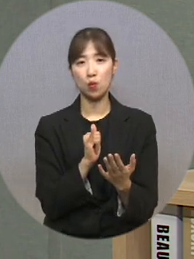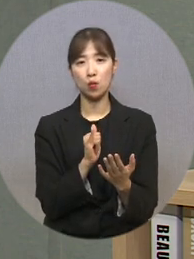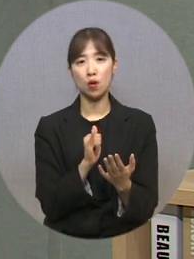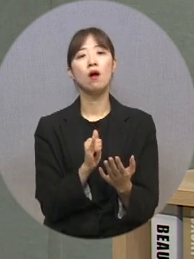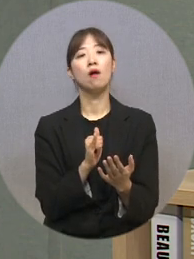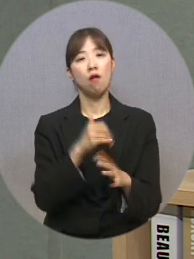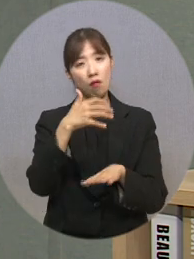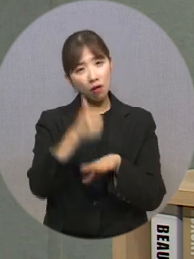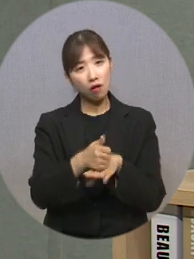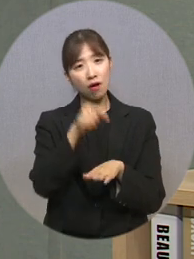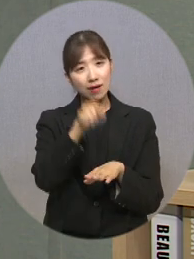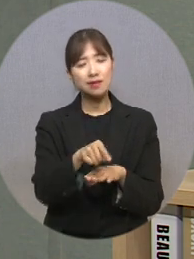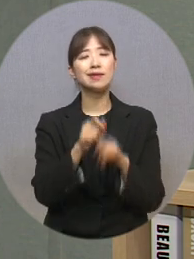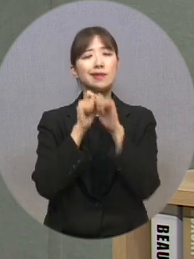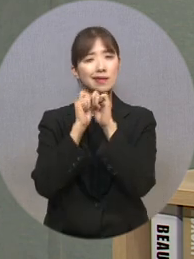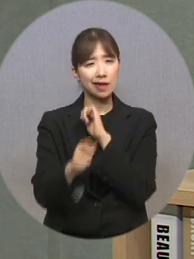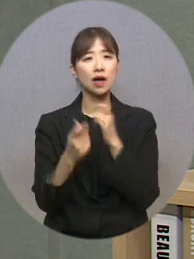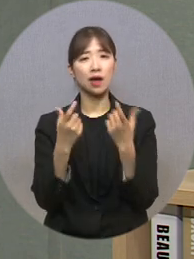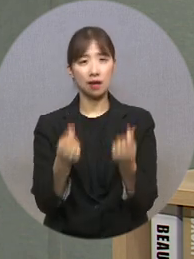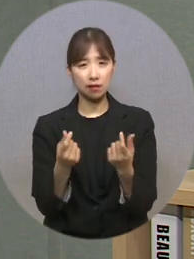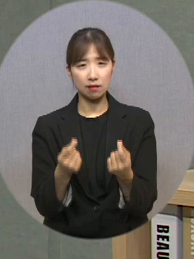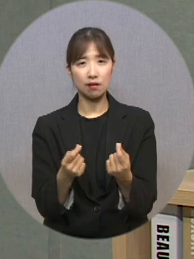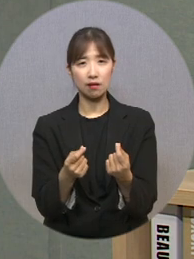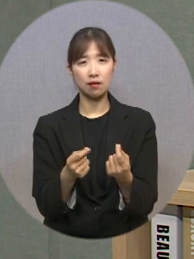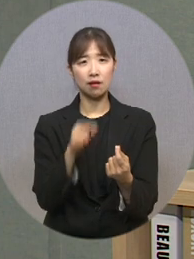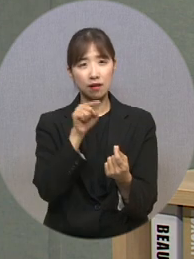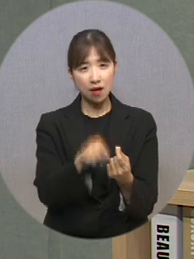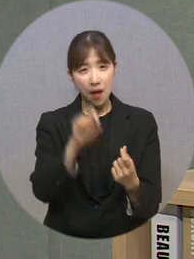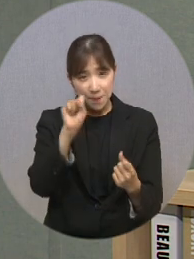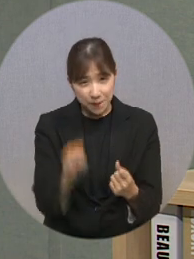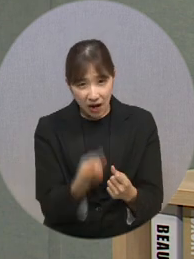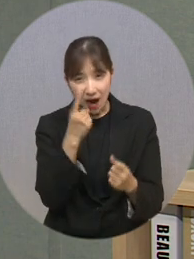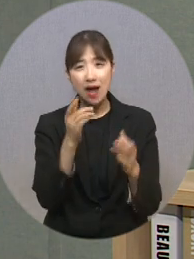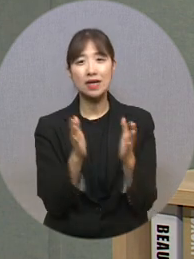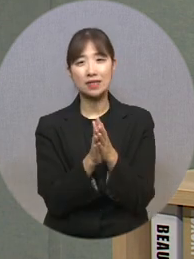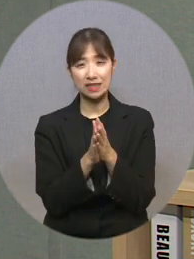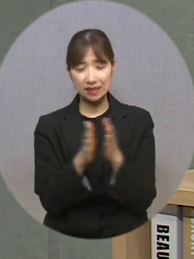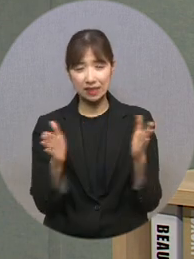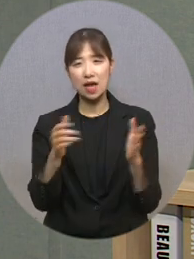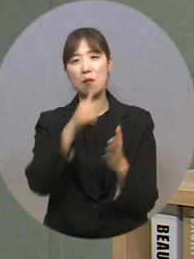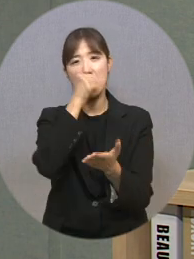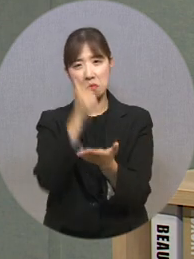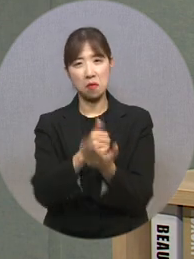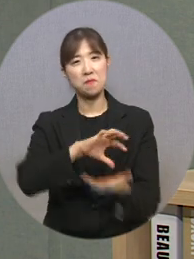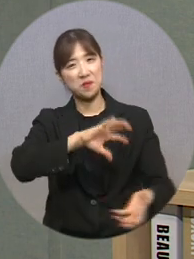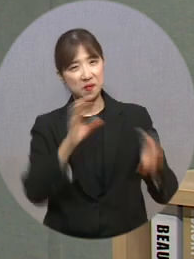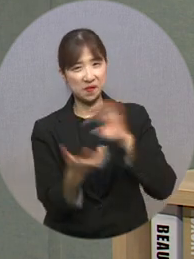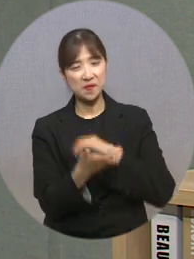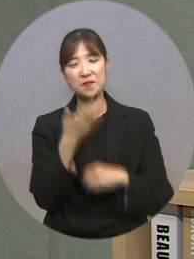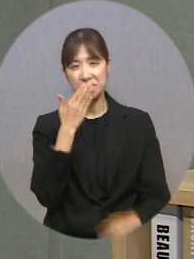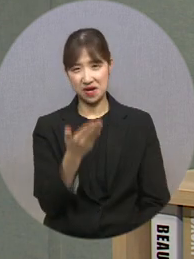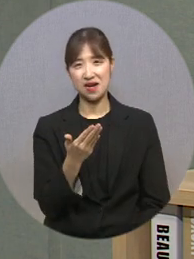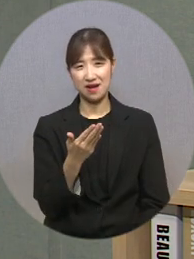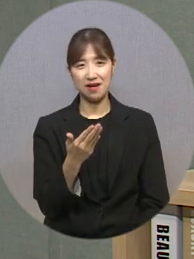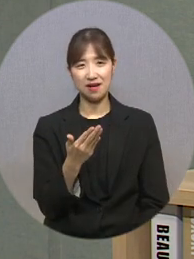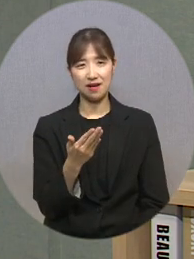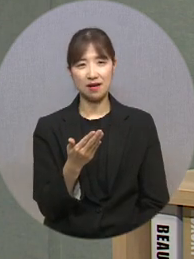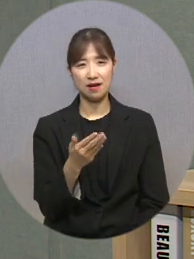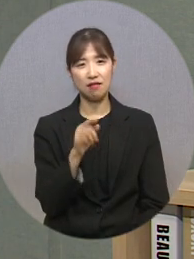그러면 결국은 그것이 사기니까 그걸로부터 시작을 하면은 범죄가 뒤집어지는 예, 예. 막 그런